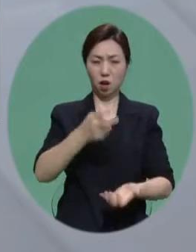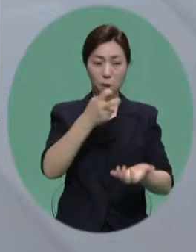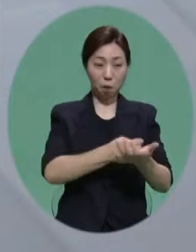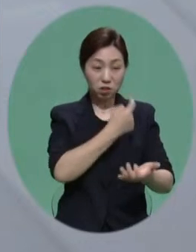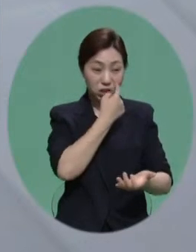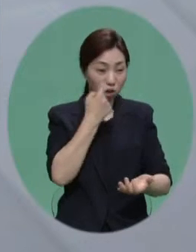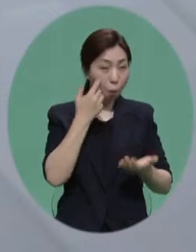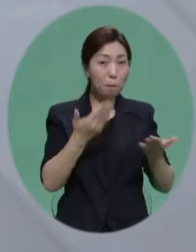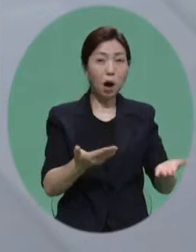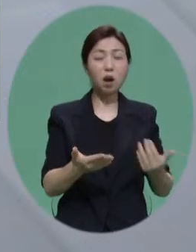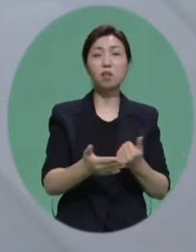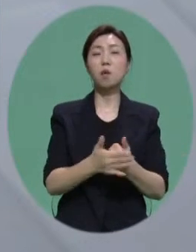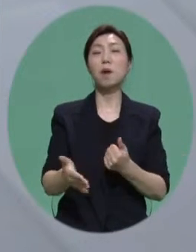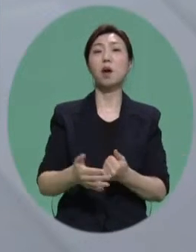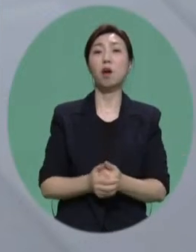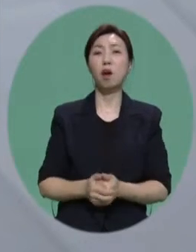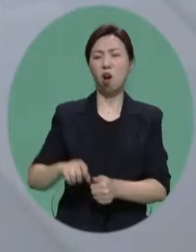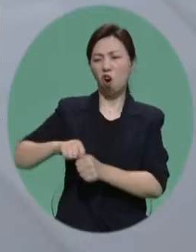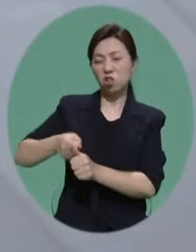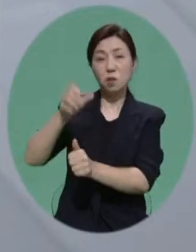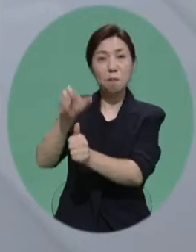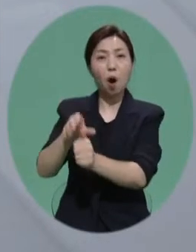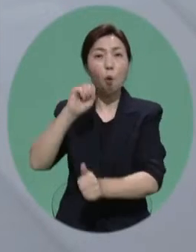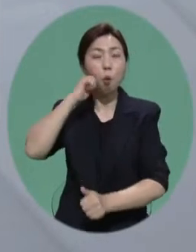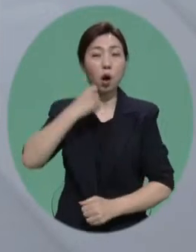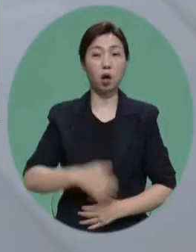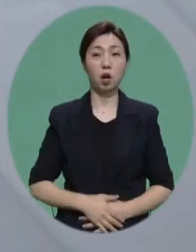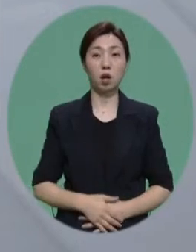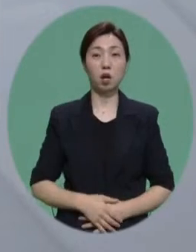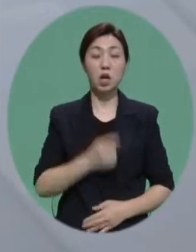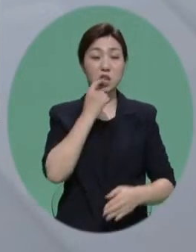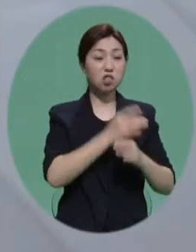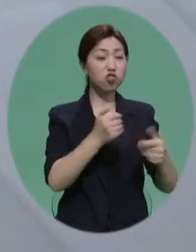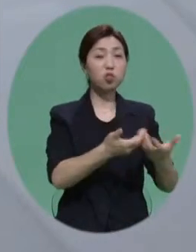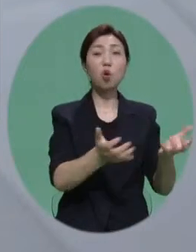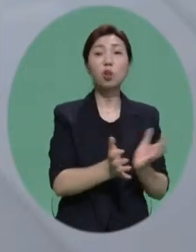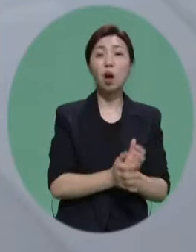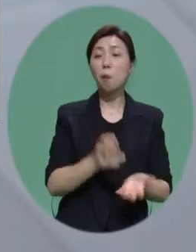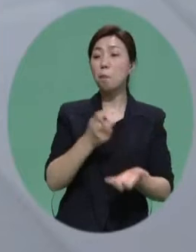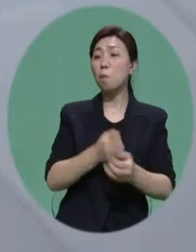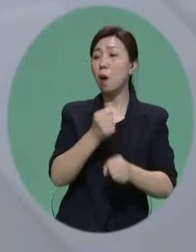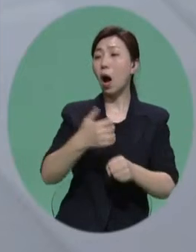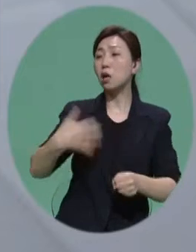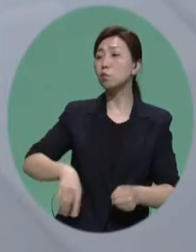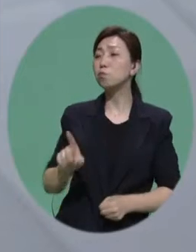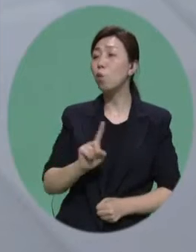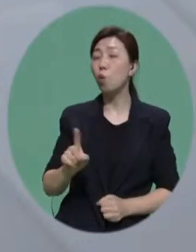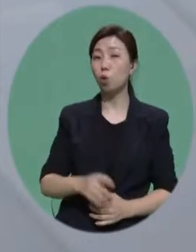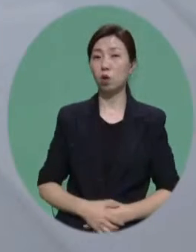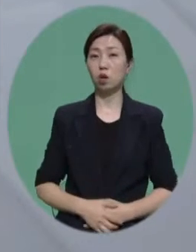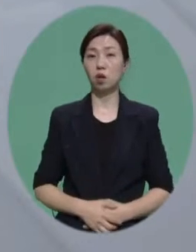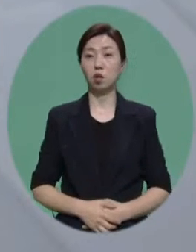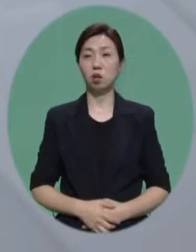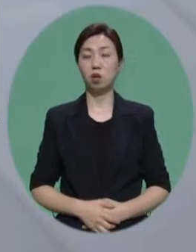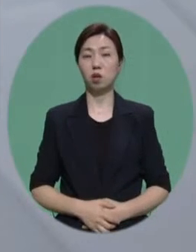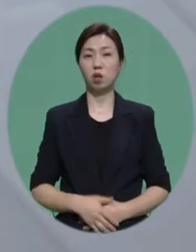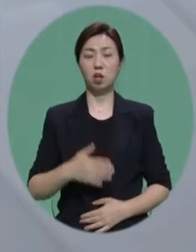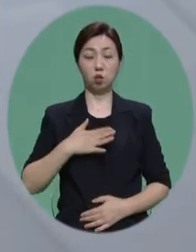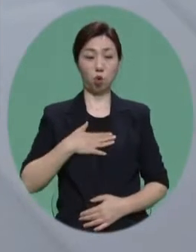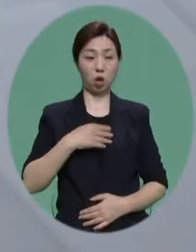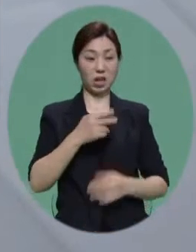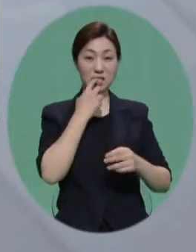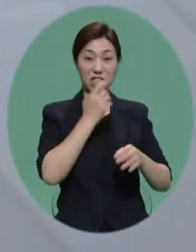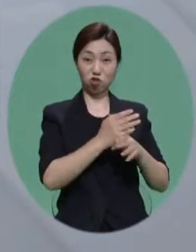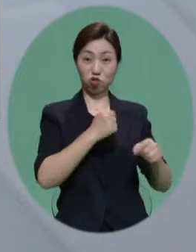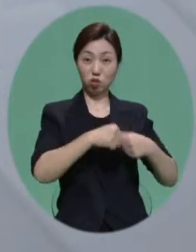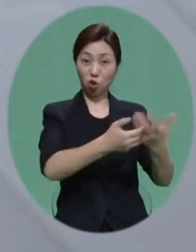쉽지가 않죠 또 팝업 만들고 뭐 하셨습니까 언어입니다 그게 민간의 강요를 할 수도 없고 여러분 국민의 힘도 동의해야 되고 하는 것이지